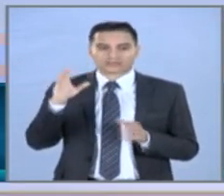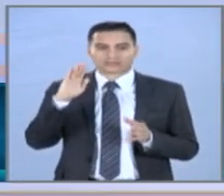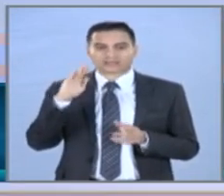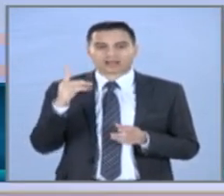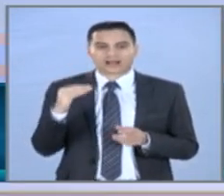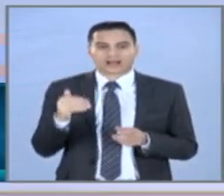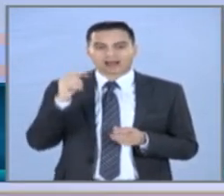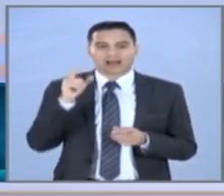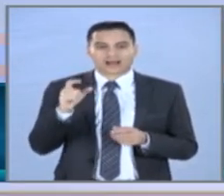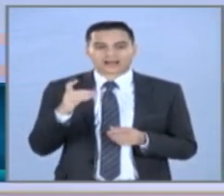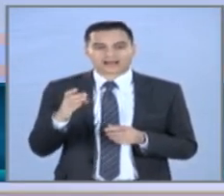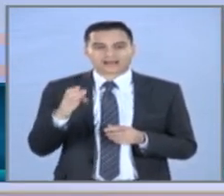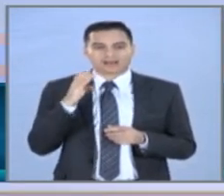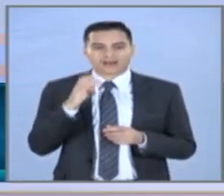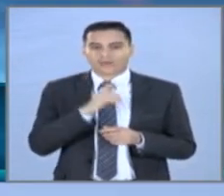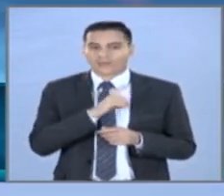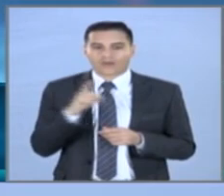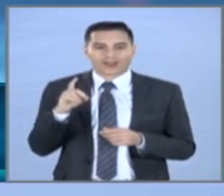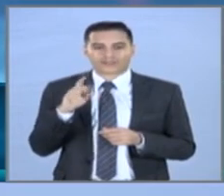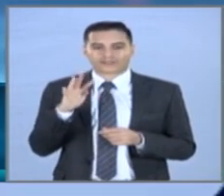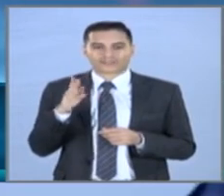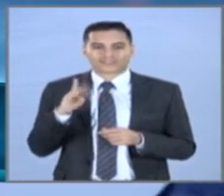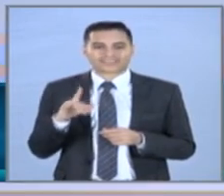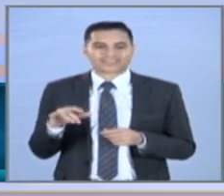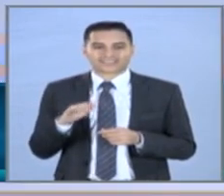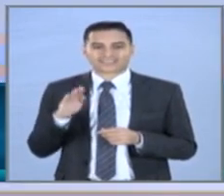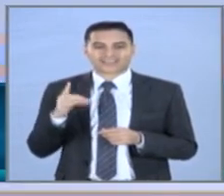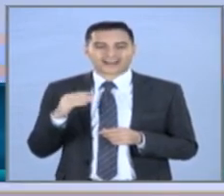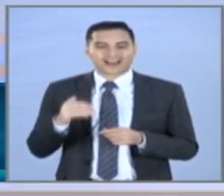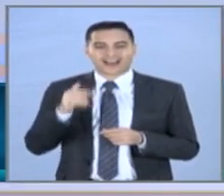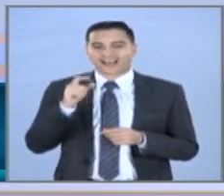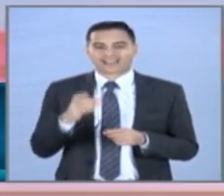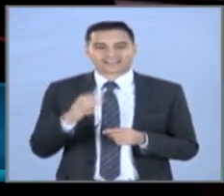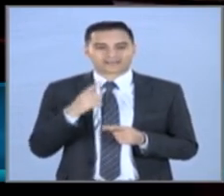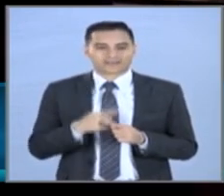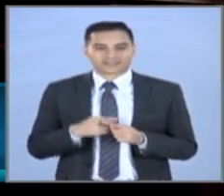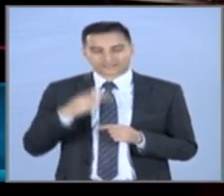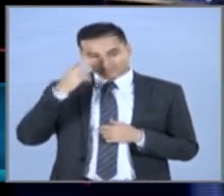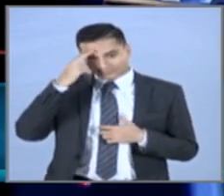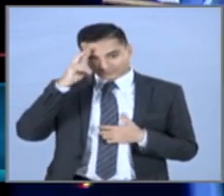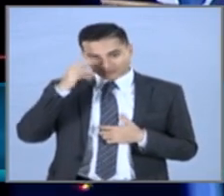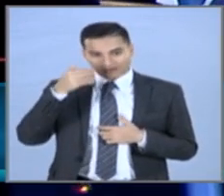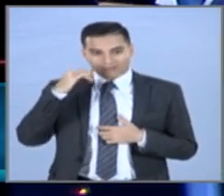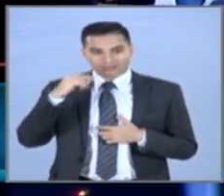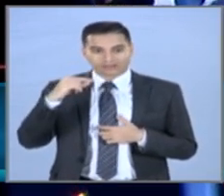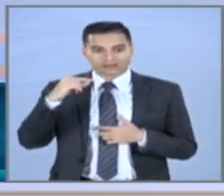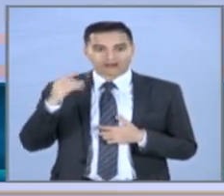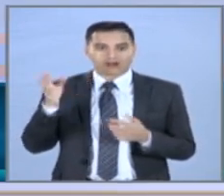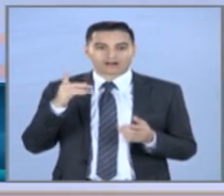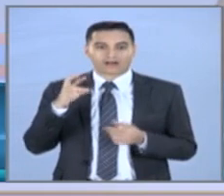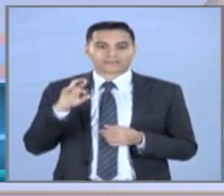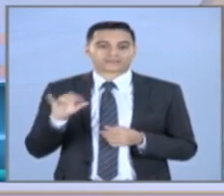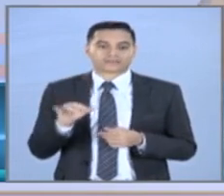محسن سرحان ولا شكري سرحان؟ ولا شكري سرحان. إجابة خاطئة. مين بقى؟ أحمد